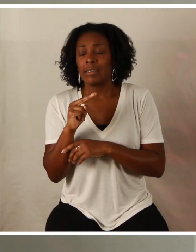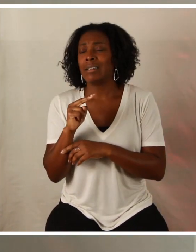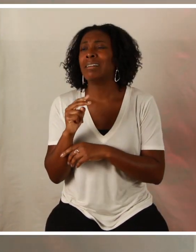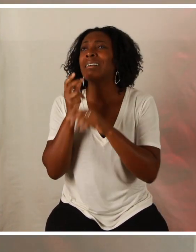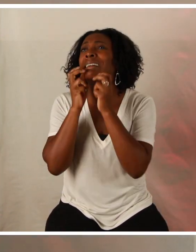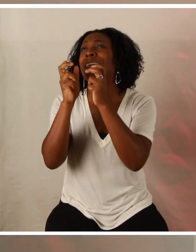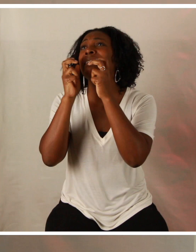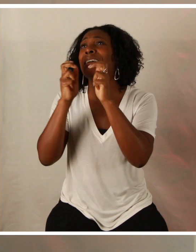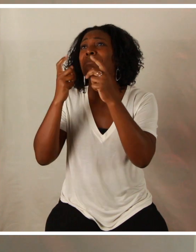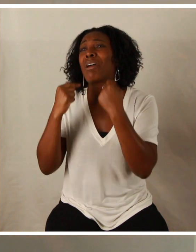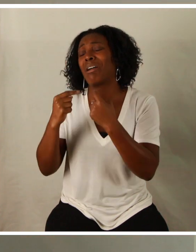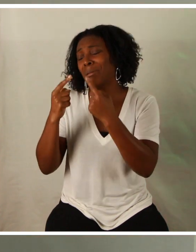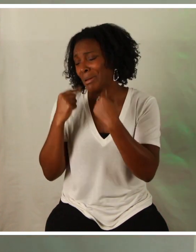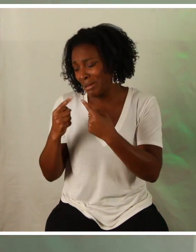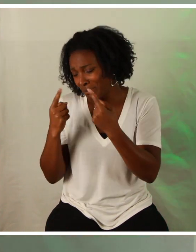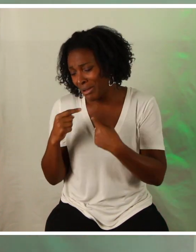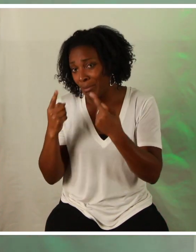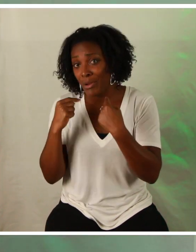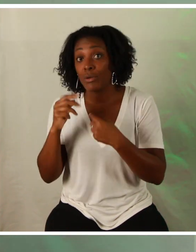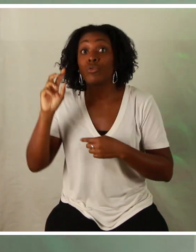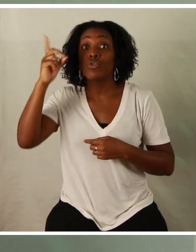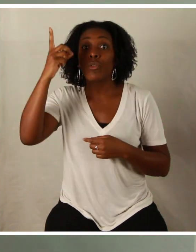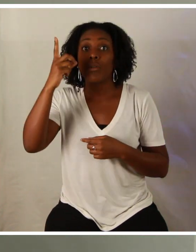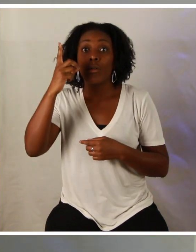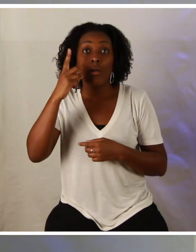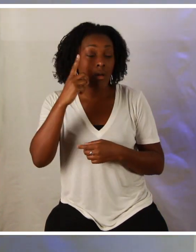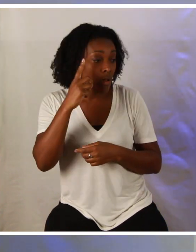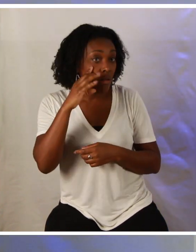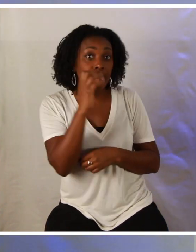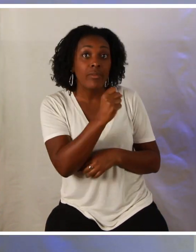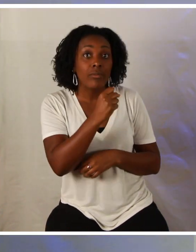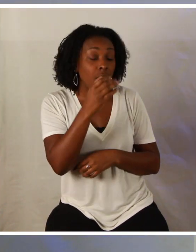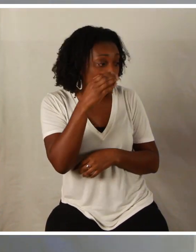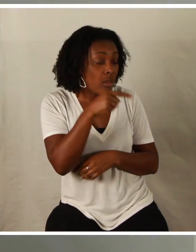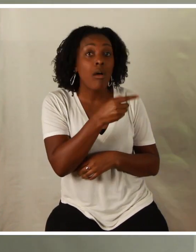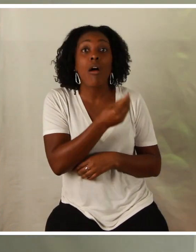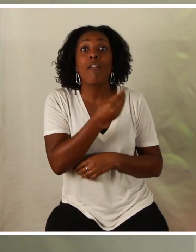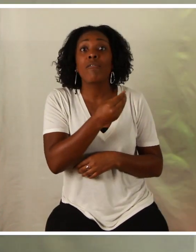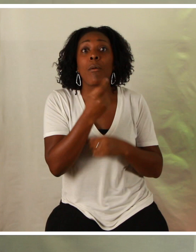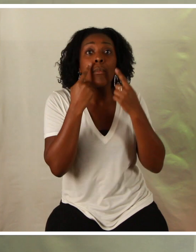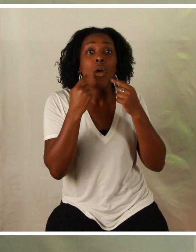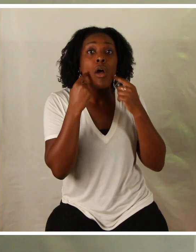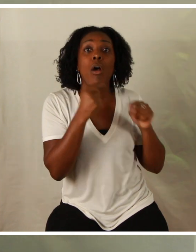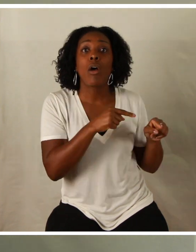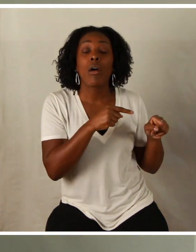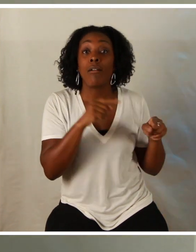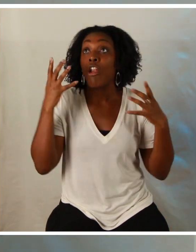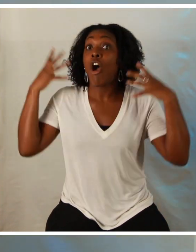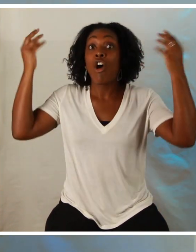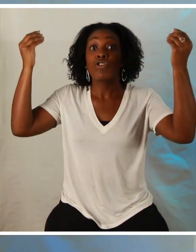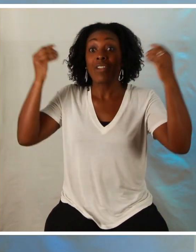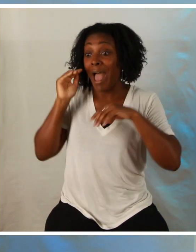et pleura. Dieu entendit la voix de l'enfant, et l'ange de Dieu appela du ciel Agar et lui dit: